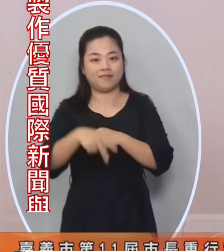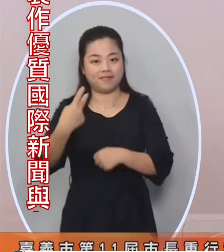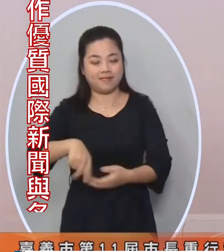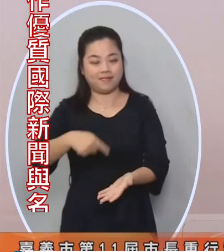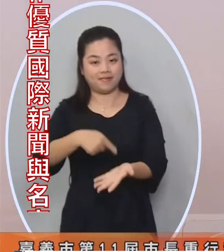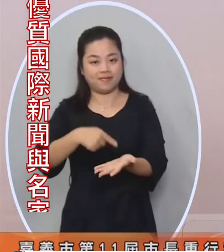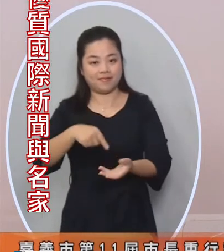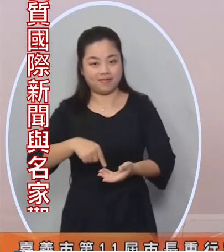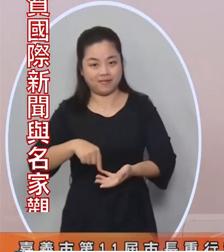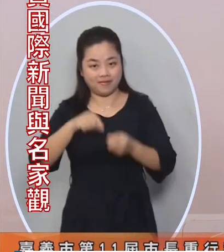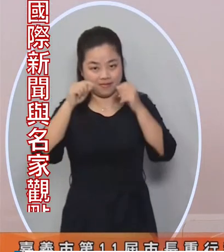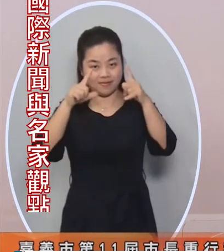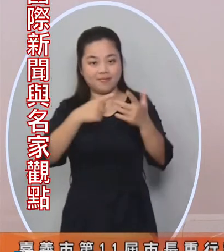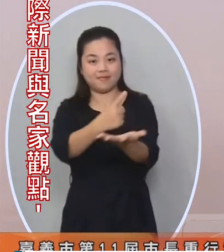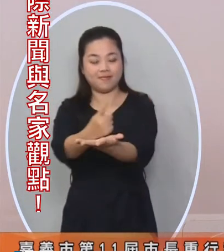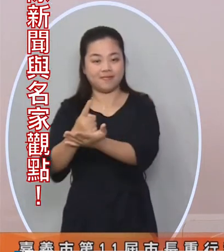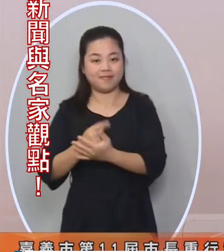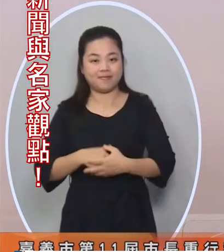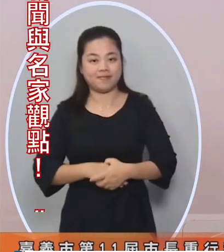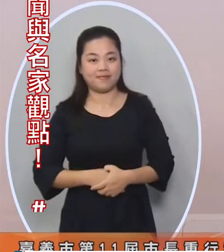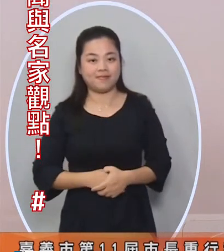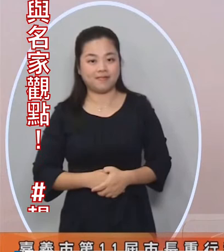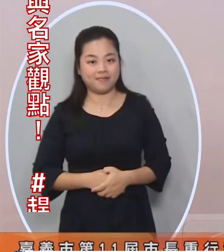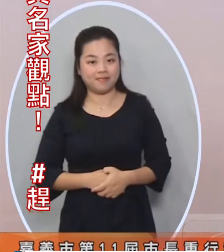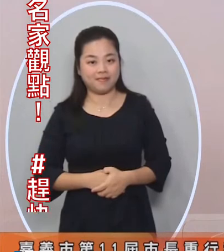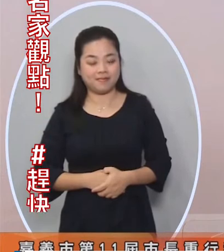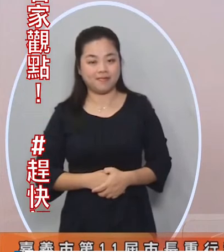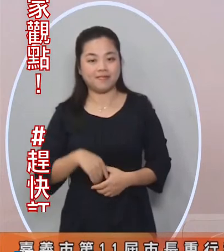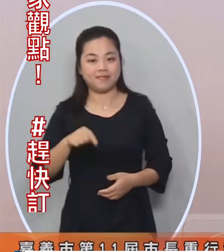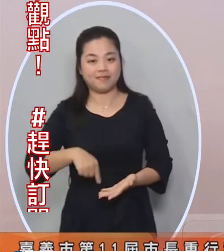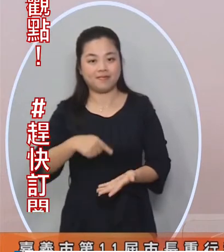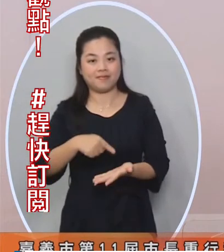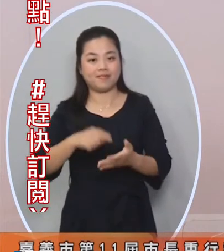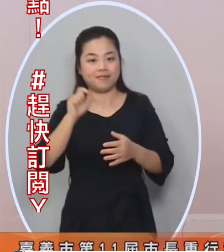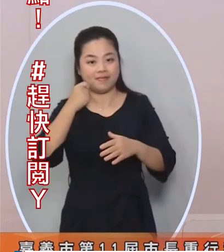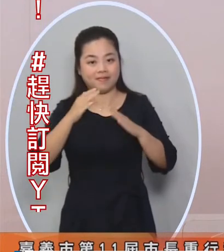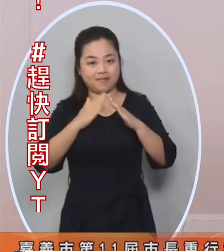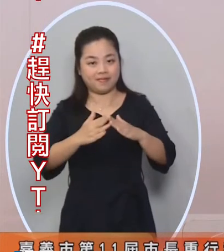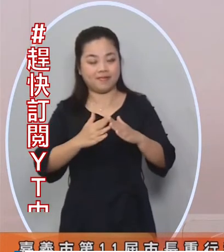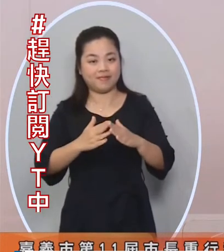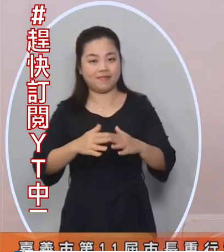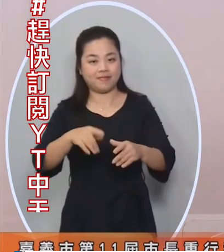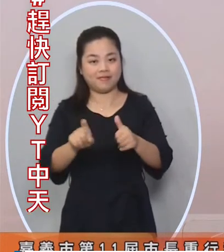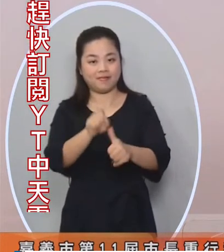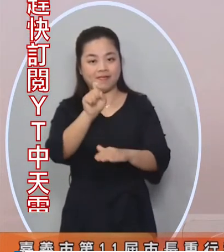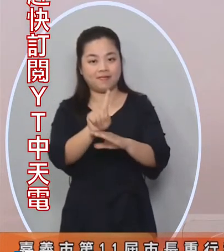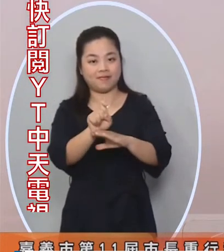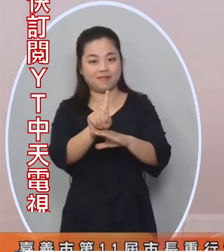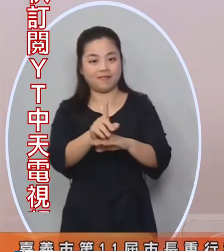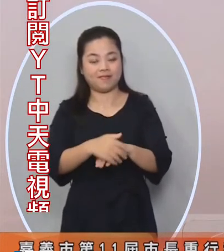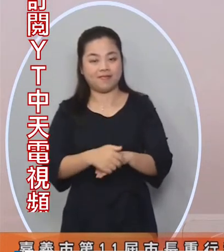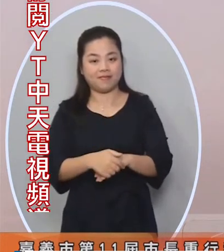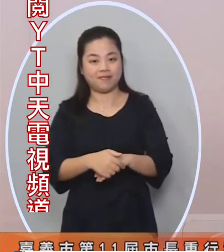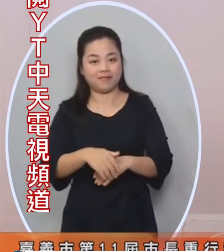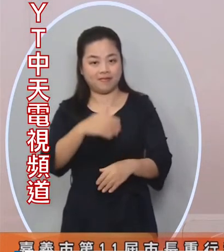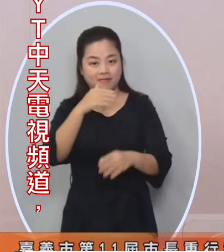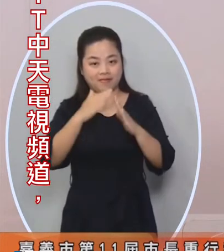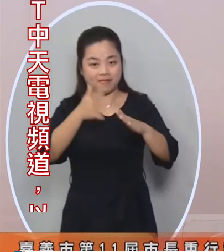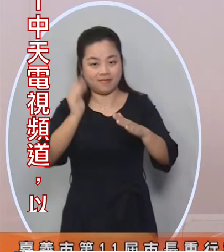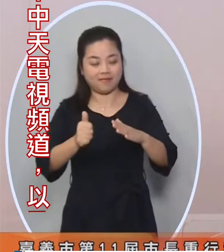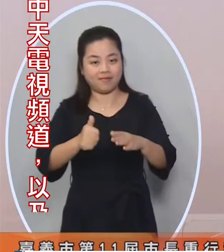再次提醒各位乡亲，本次嘉义市第十一届市长中型选